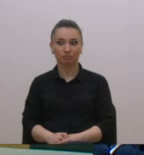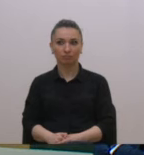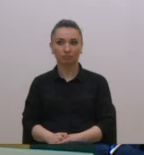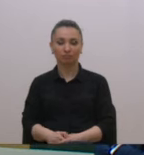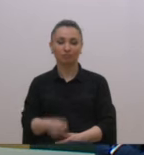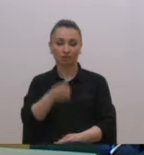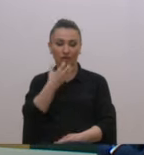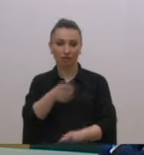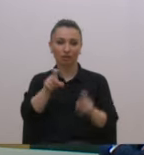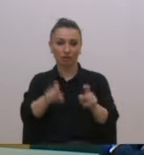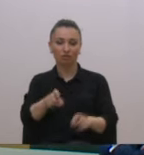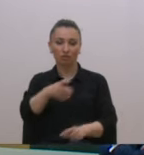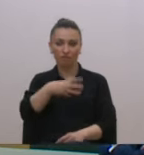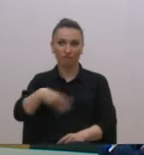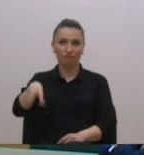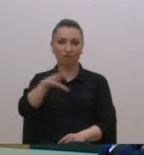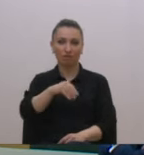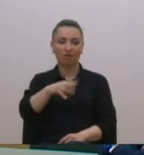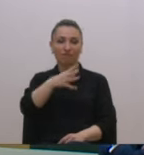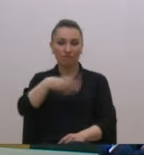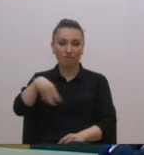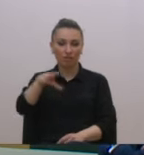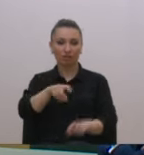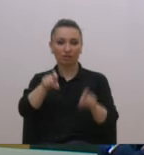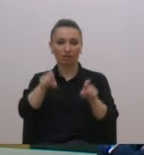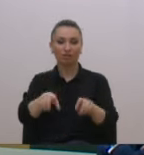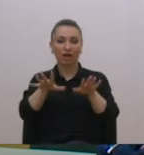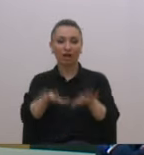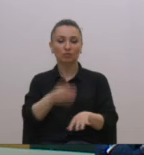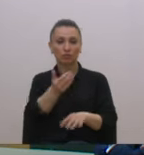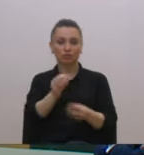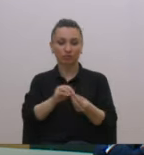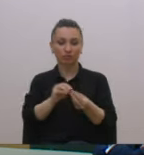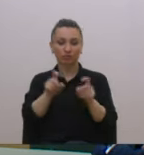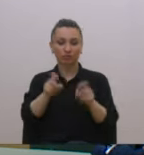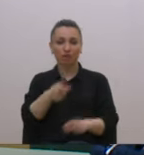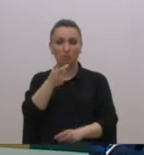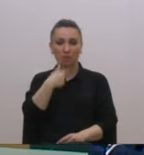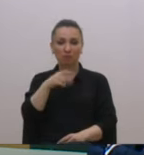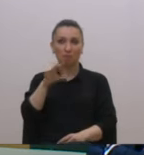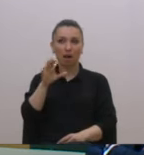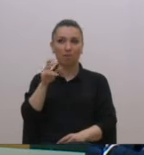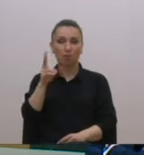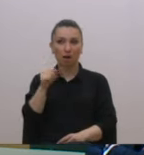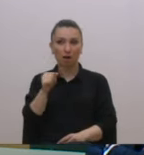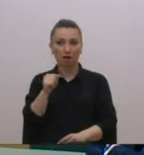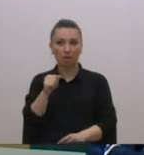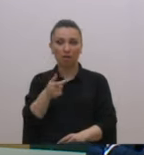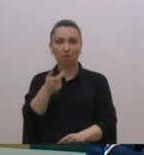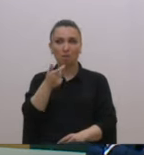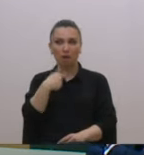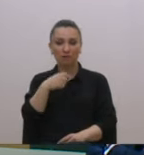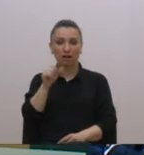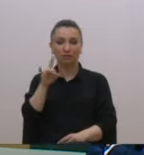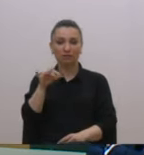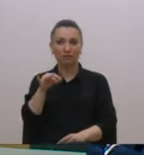აი, დაჯექით ყველას, ყველა დაჯექით ადგილზე. ბატონო მამუკა, ბატონო მამუკა, ბატონო